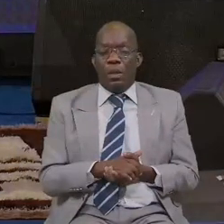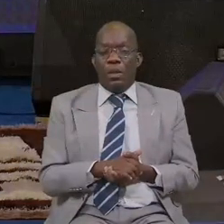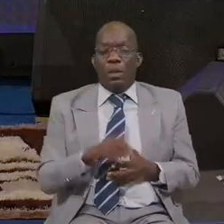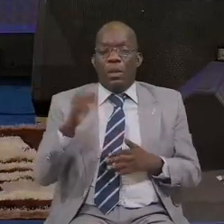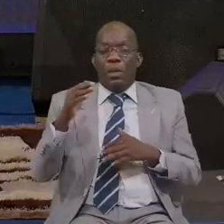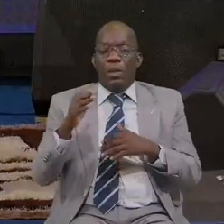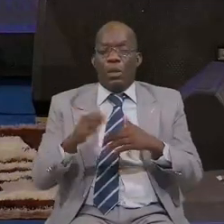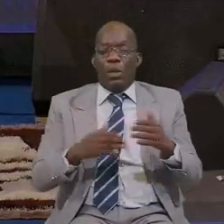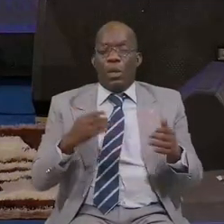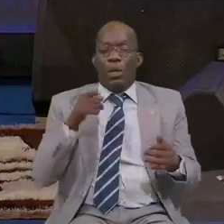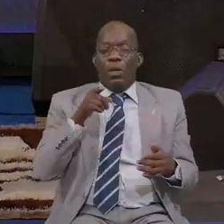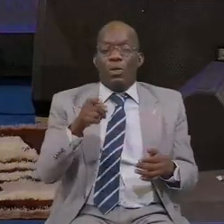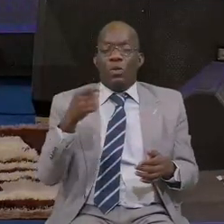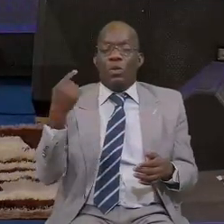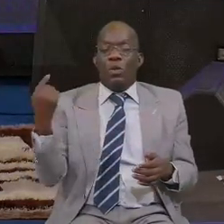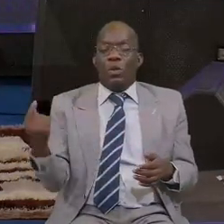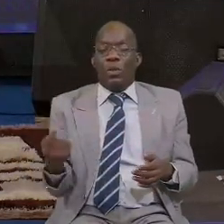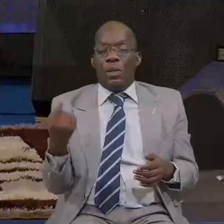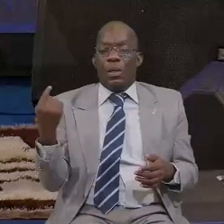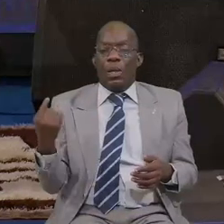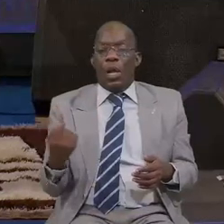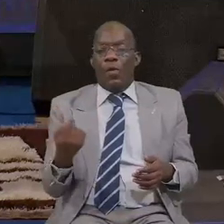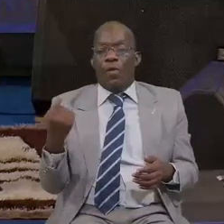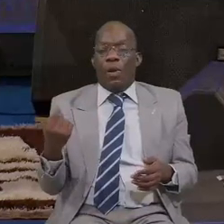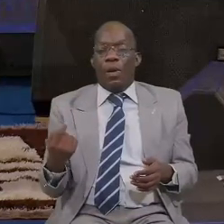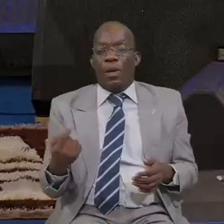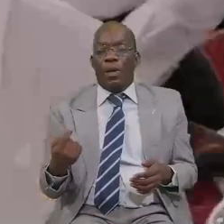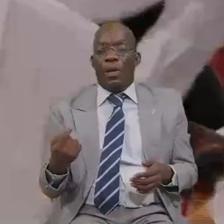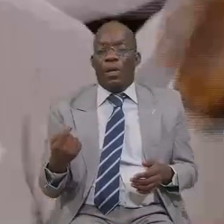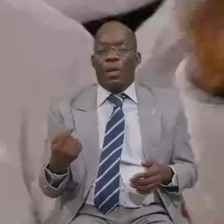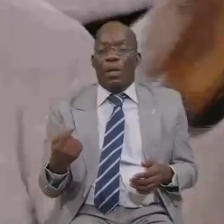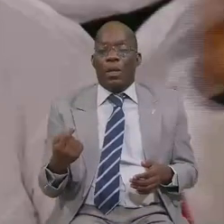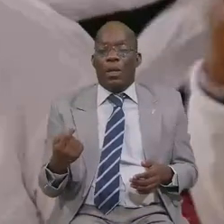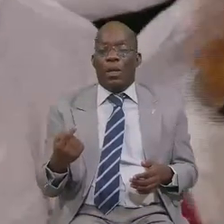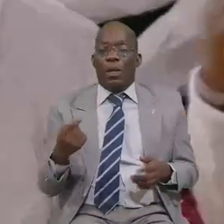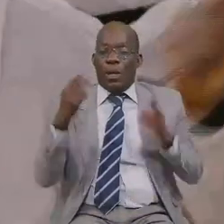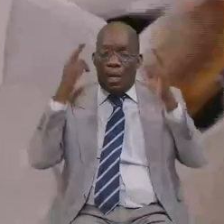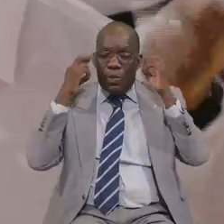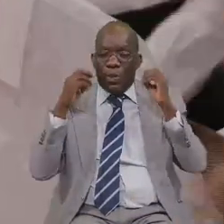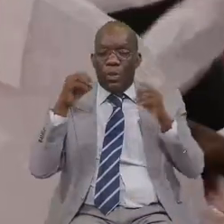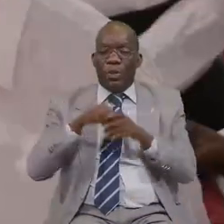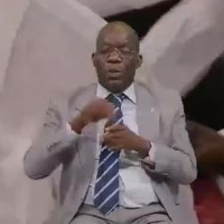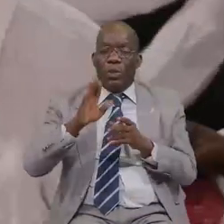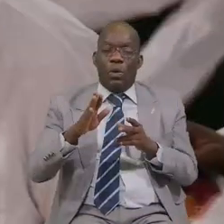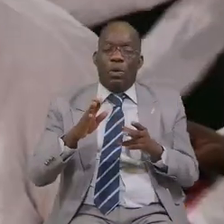que tu as jamais expérimenté dans ta vie, dans ton ministère.